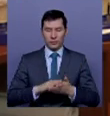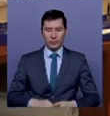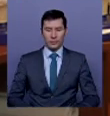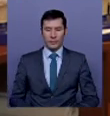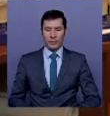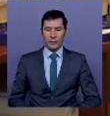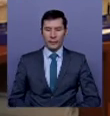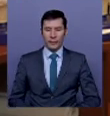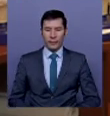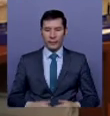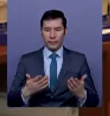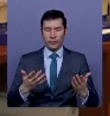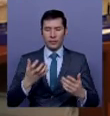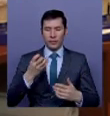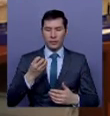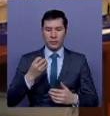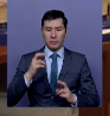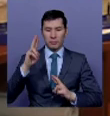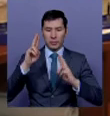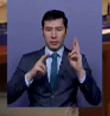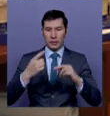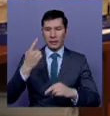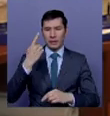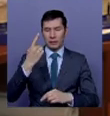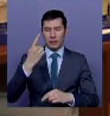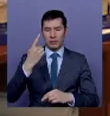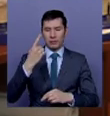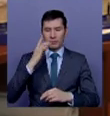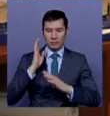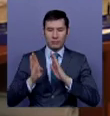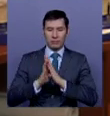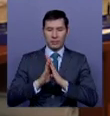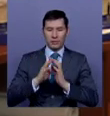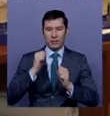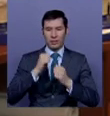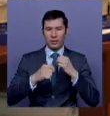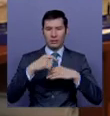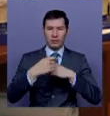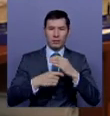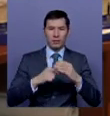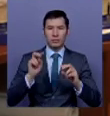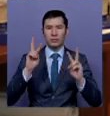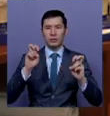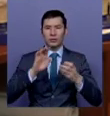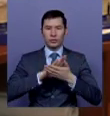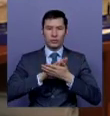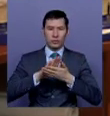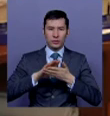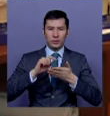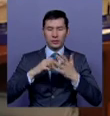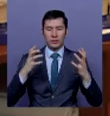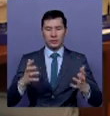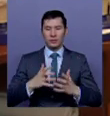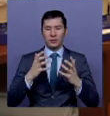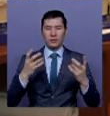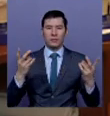жоқ дегенмен принцип жаңағы өзге барлық жерде бәрібір ауруды